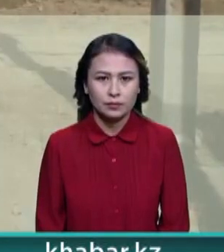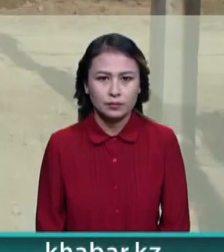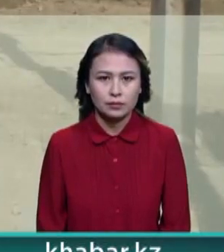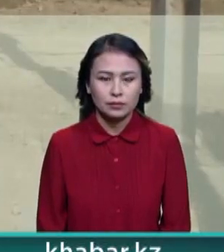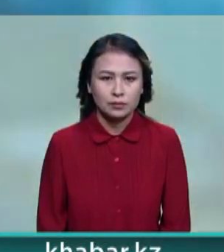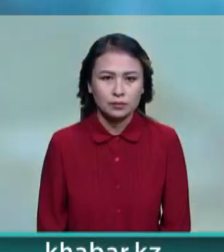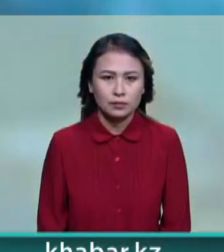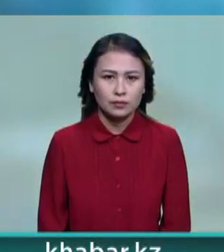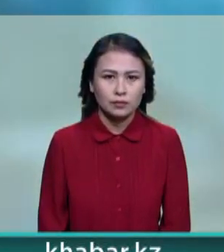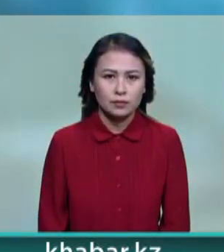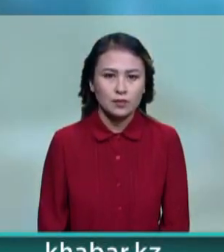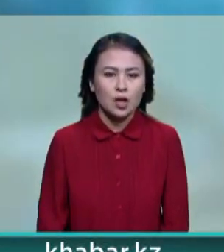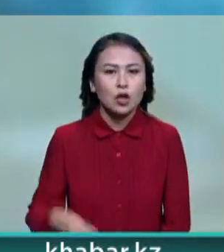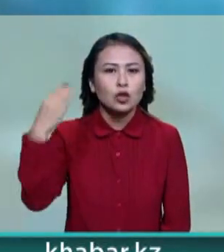Шымкенттен.